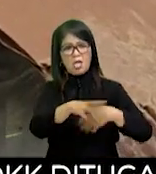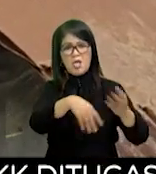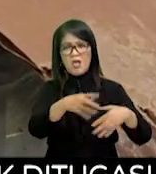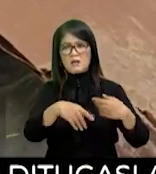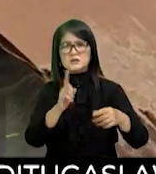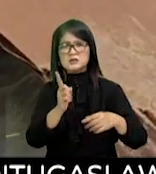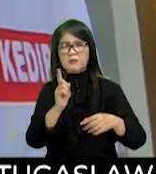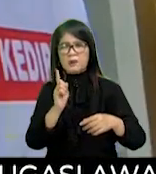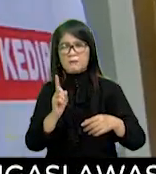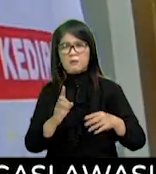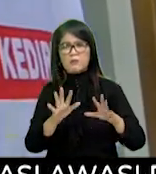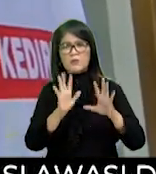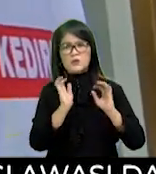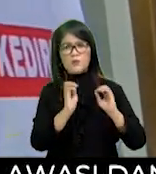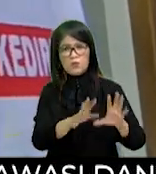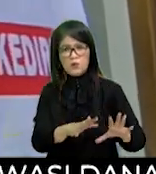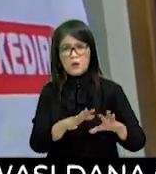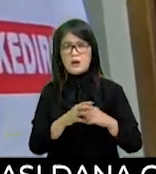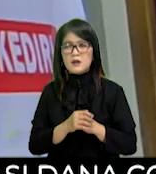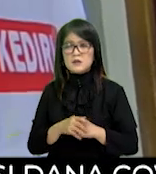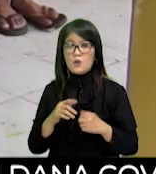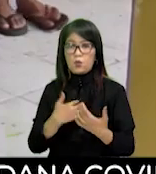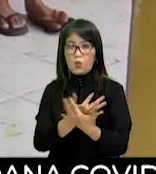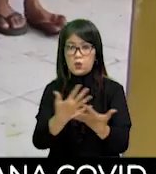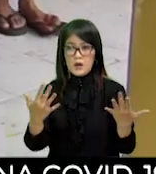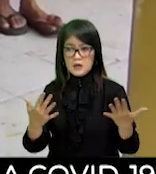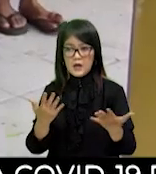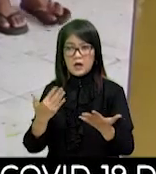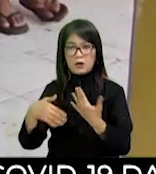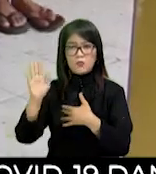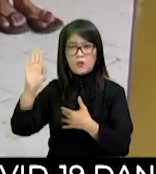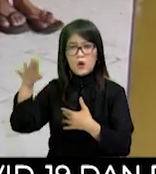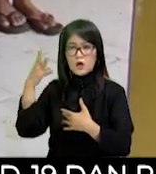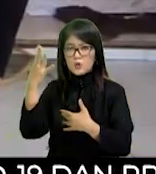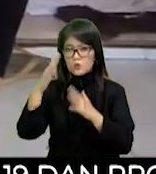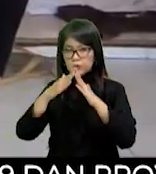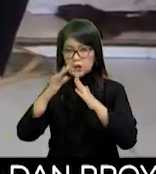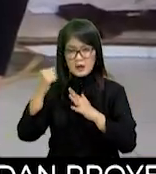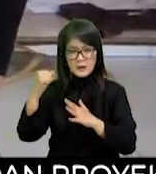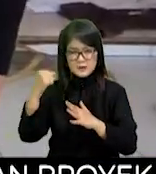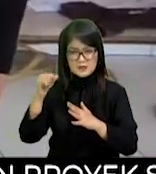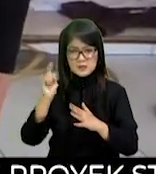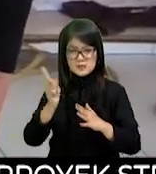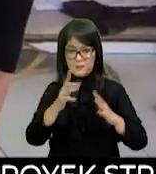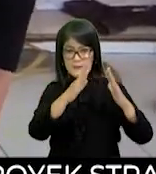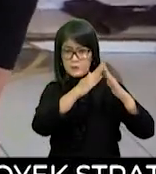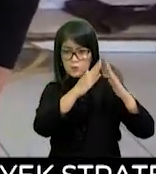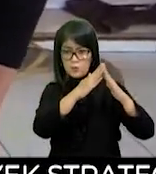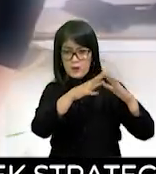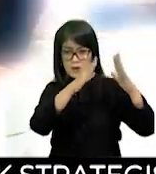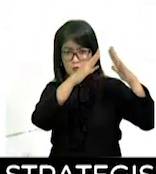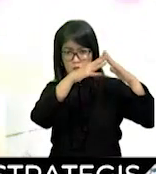pengungsi. Sebagian besar warga tidak bisa kembali ke rumah karena rumah yang mereka tempati hilang tersapu lahar dingin erupsi